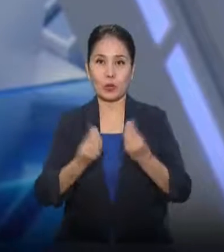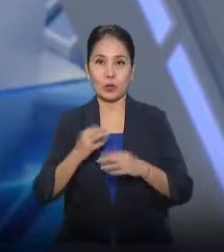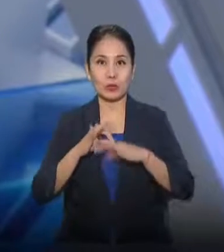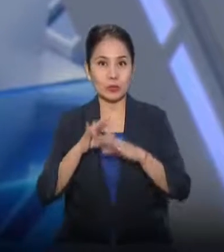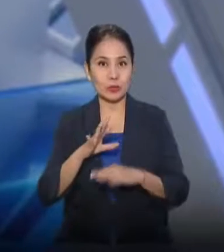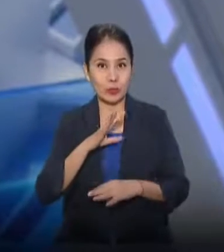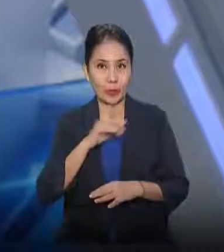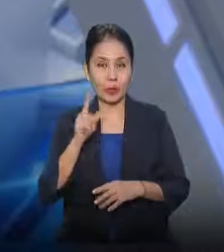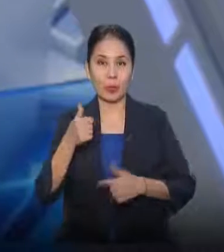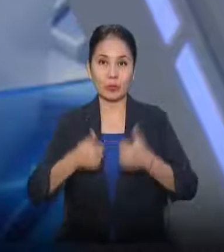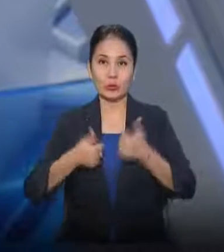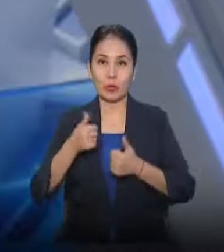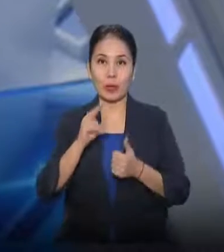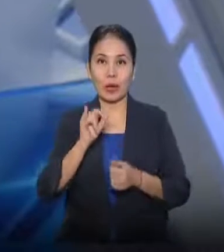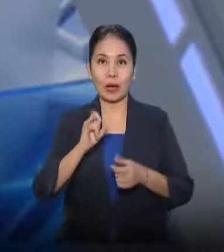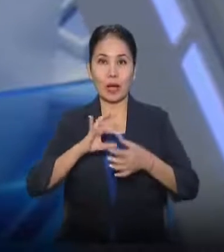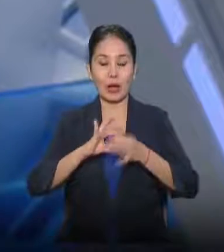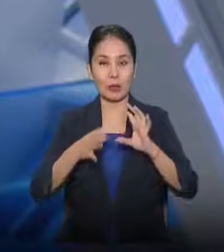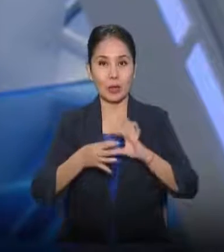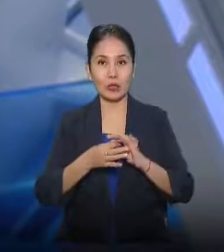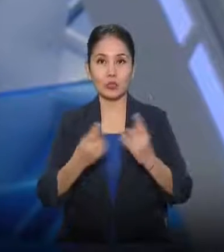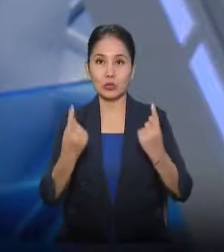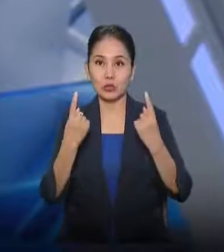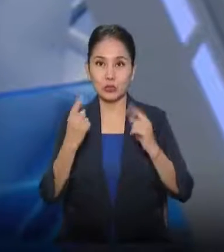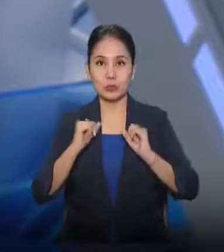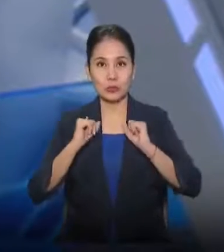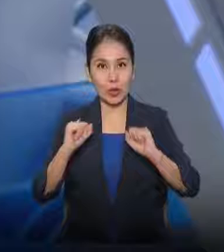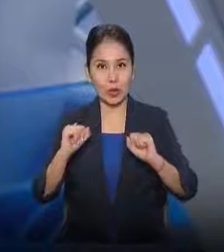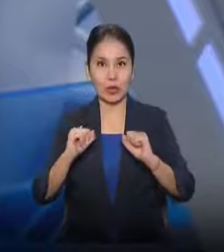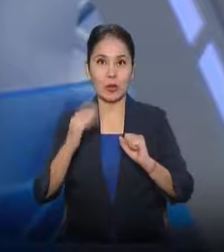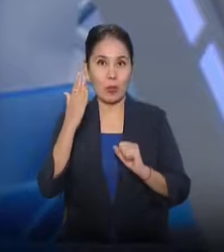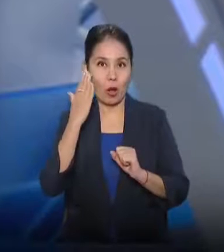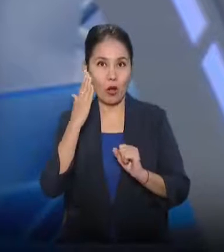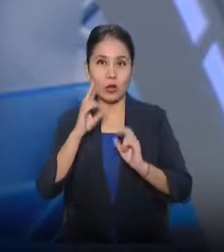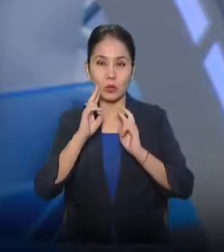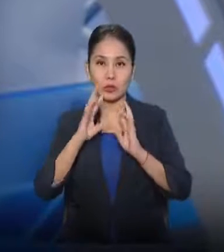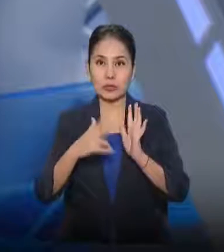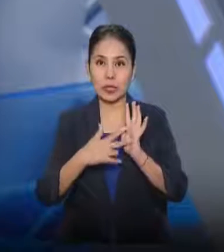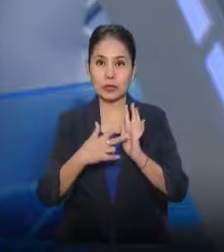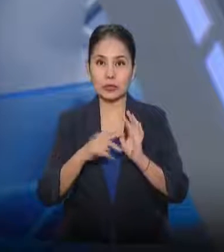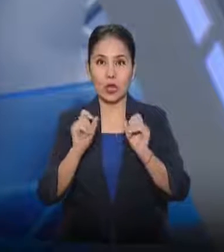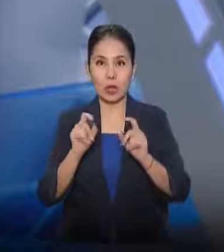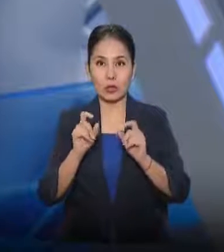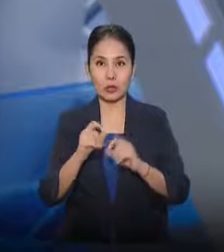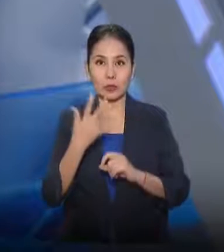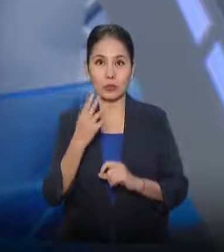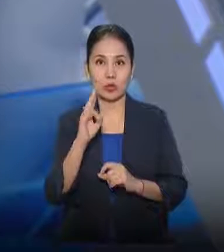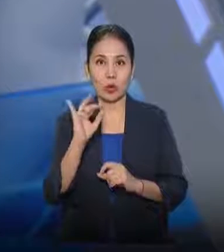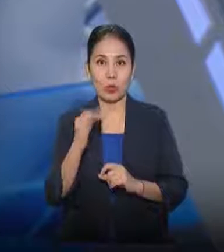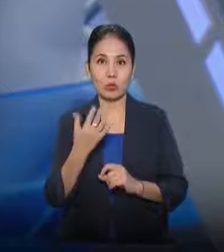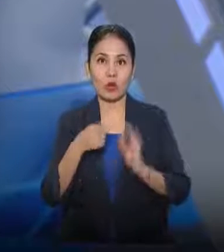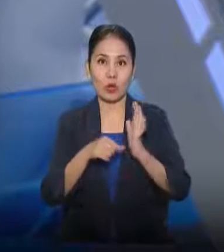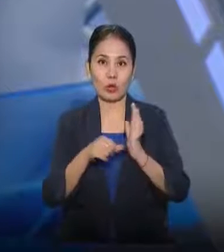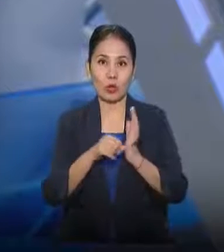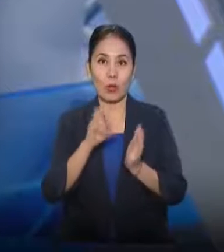qildi. Musobaqada paraolimpiyachilarimiz yuksak matonat va mahorat ko'rsatib, 8 ta oltin, 5 ta kumush va 6 ta